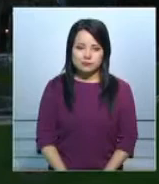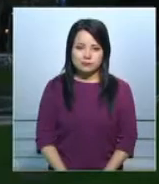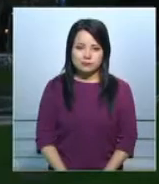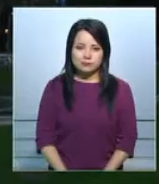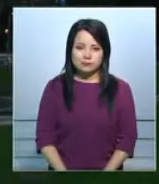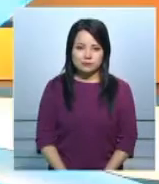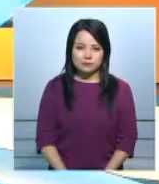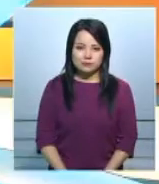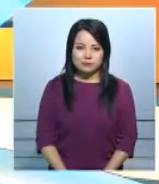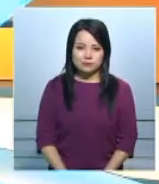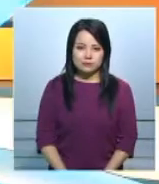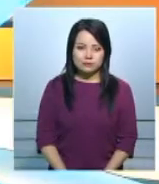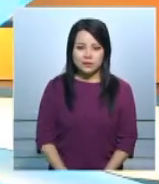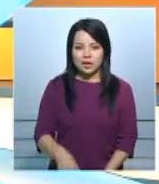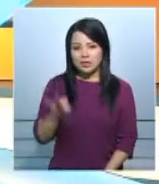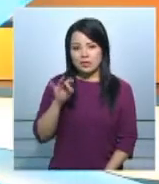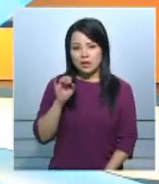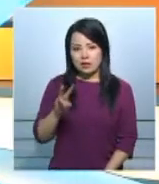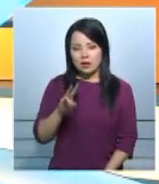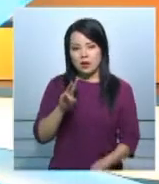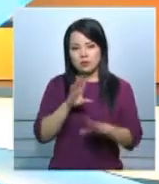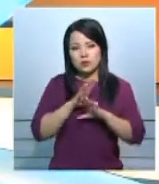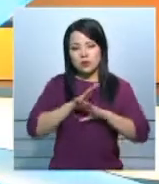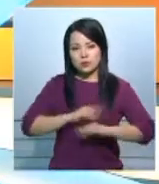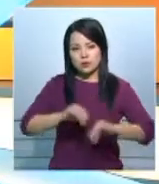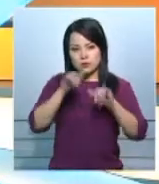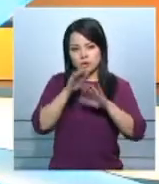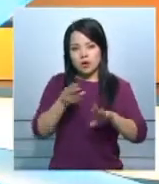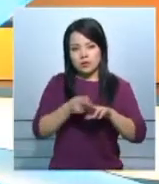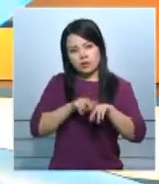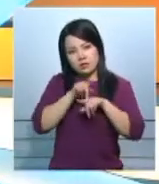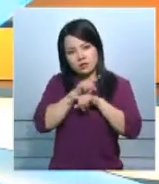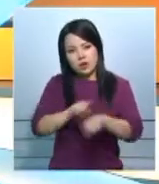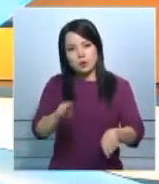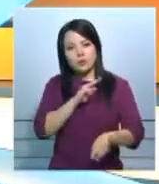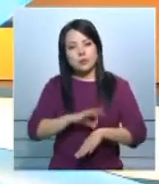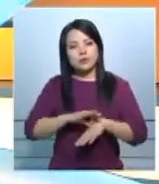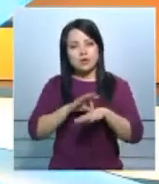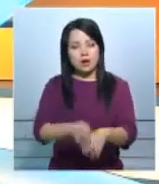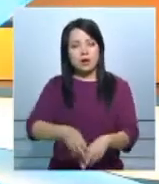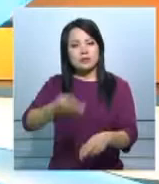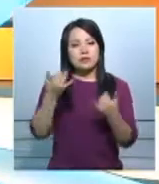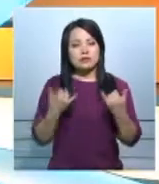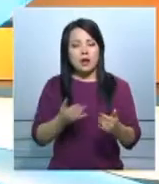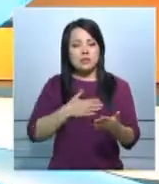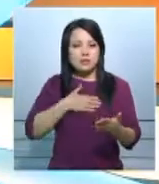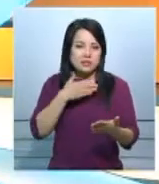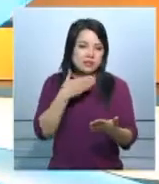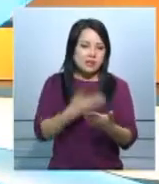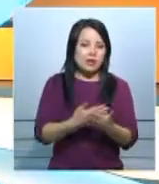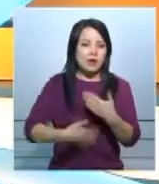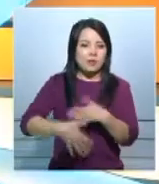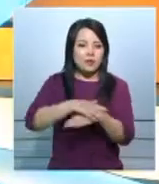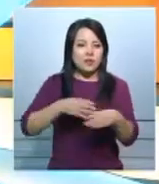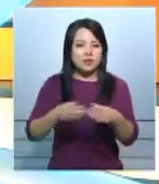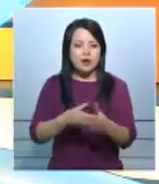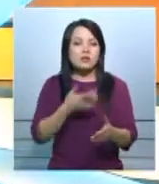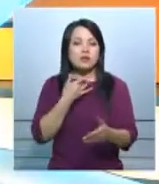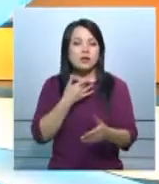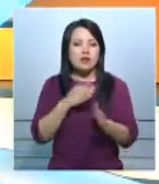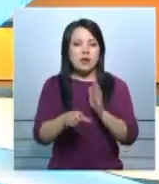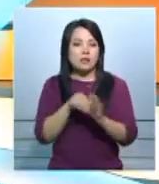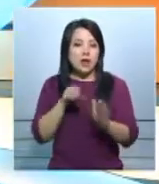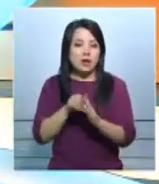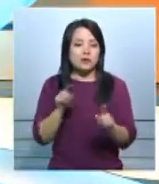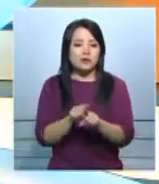Италия. Иранда тынымсыз жүргізілген үгіт насихат жұмыстары бүгін сапты еліп сайлау алдындағы тыныштық күні